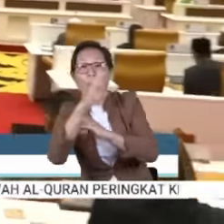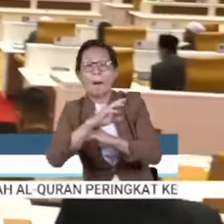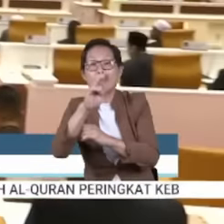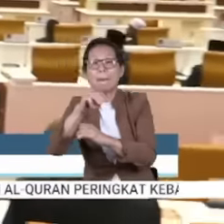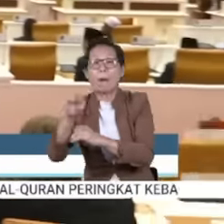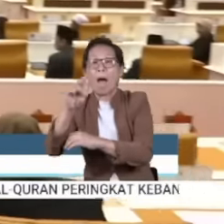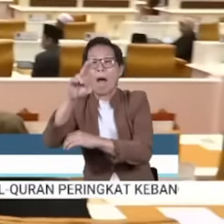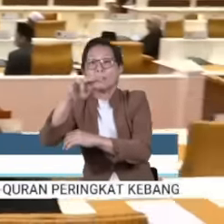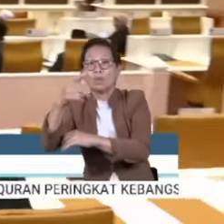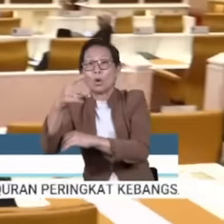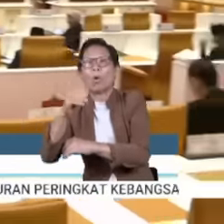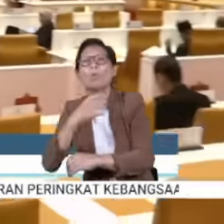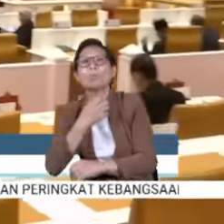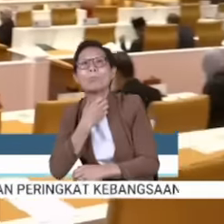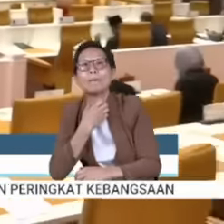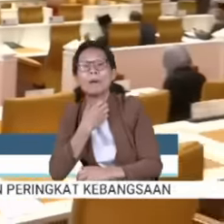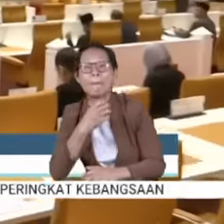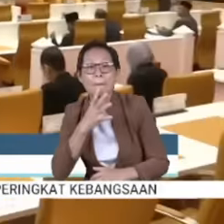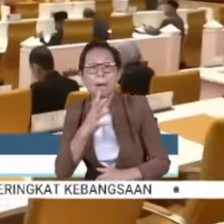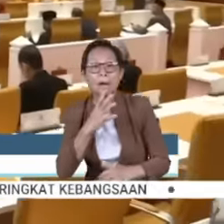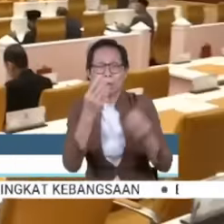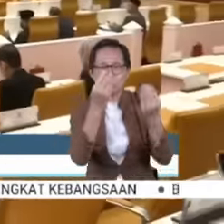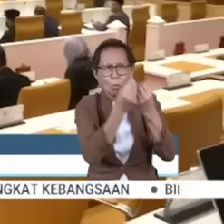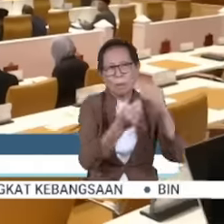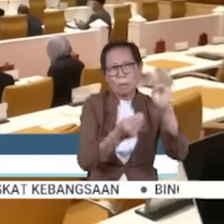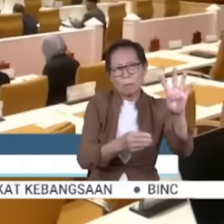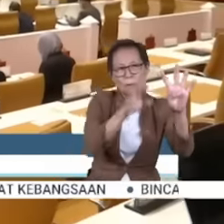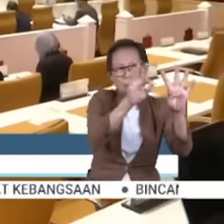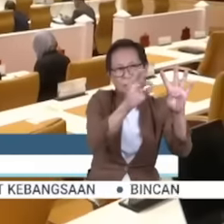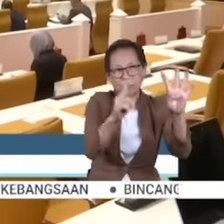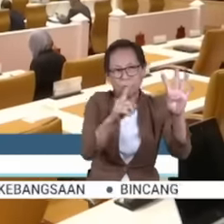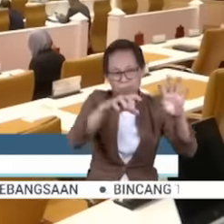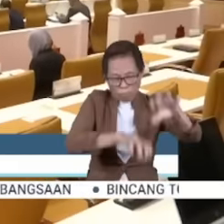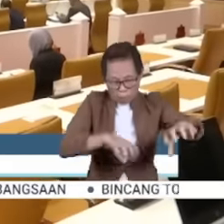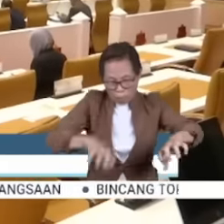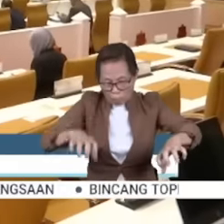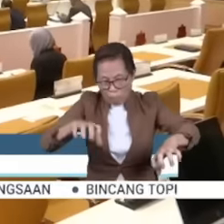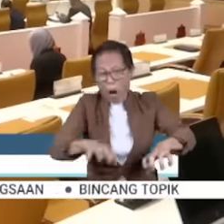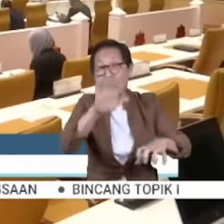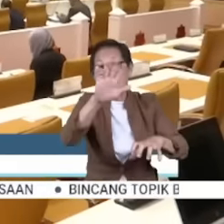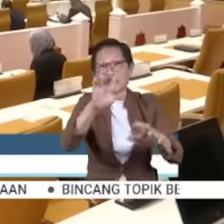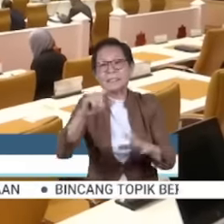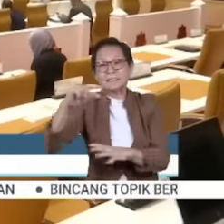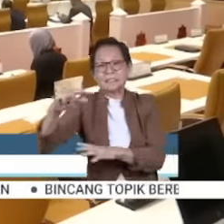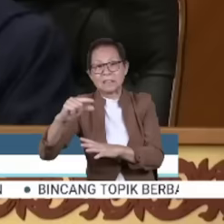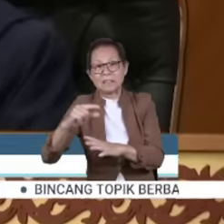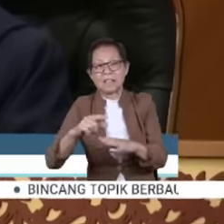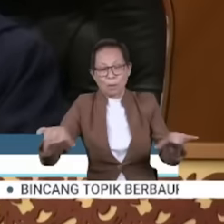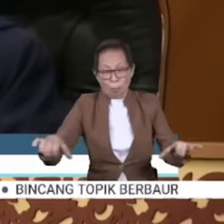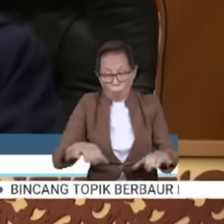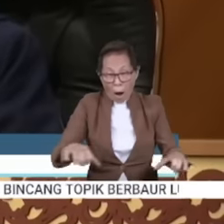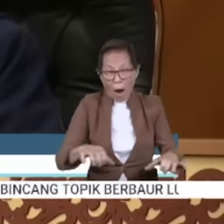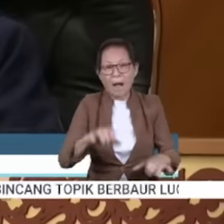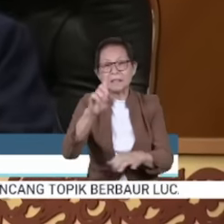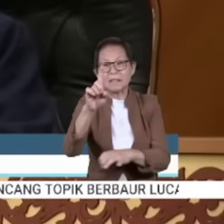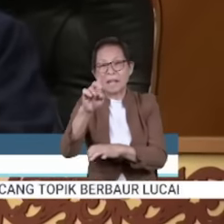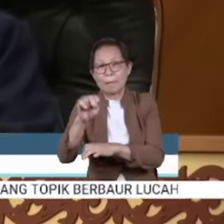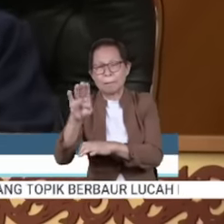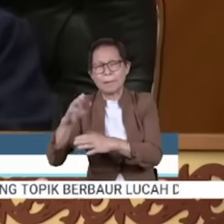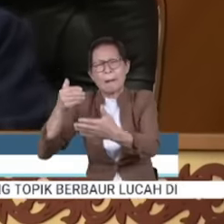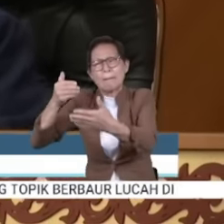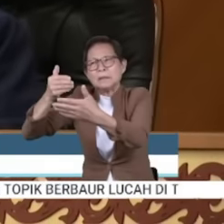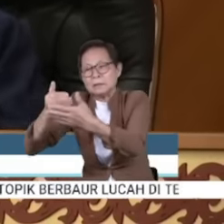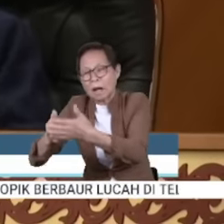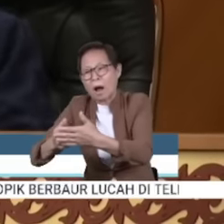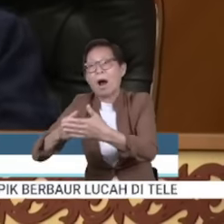Njo Opera Muhammad berkata sejumlah 491 tampak dimeji di sensor dibangunkan di NB menjelang ujung